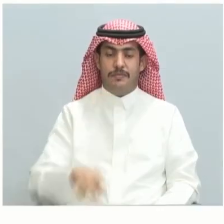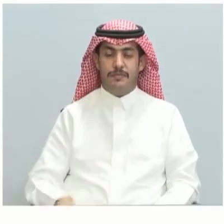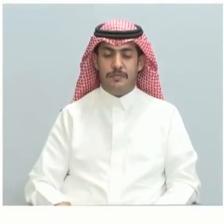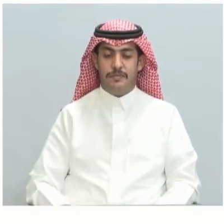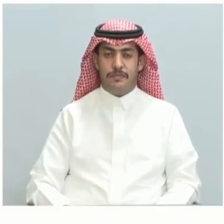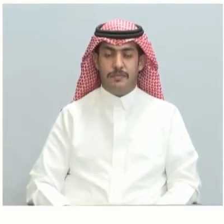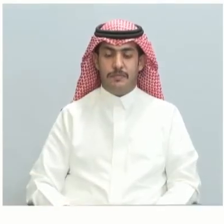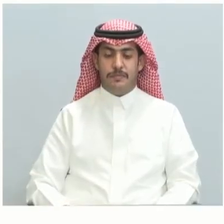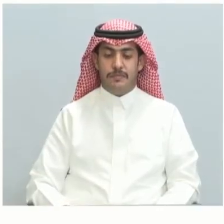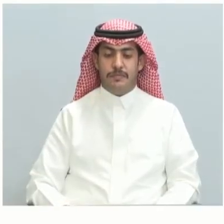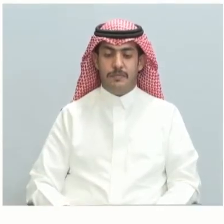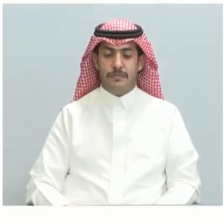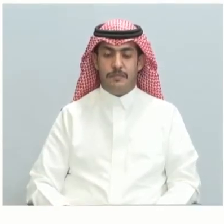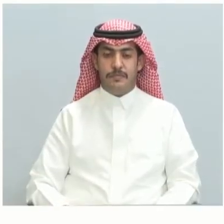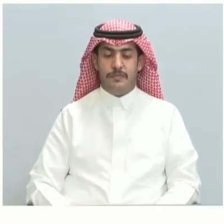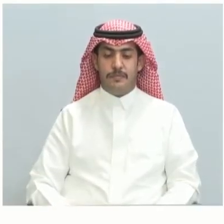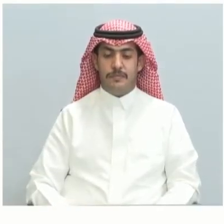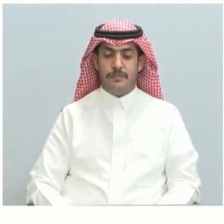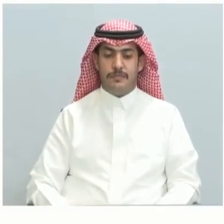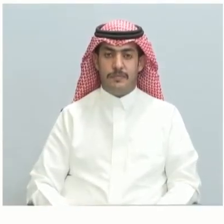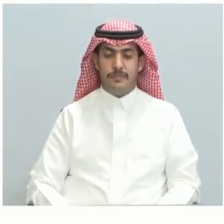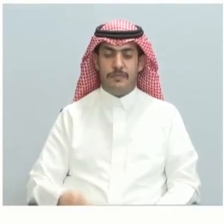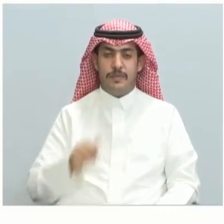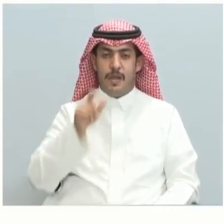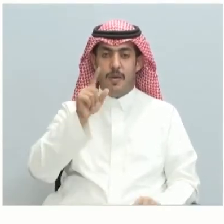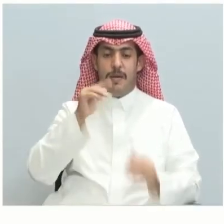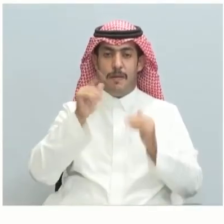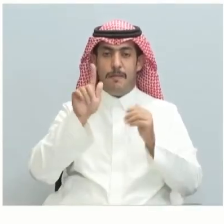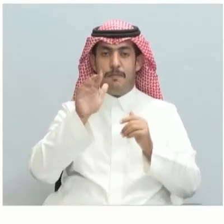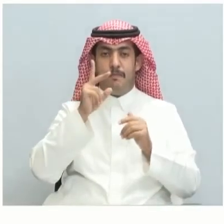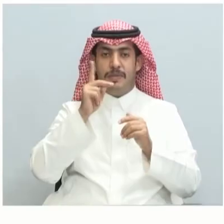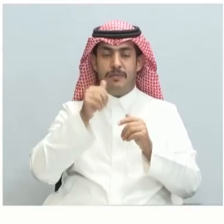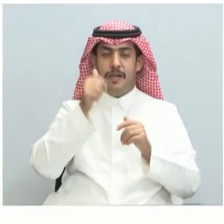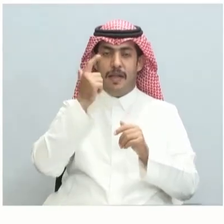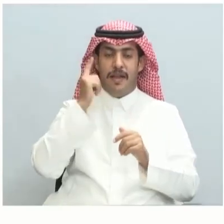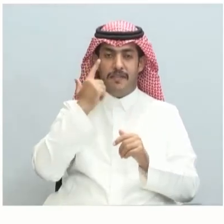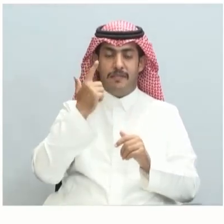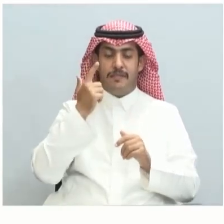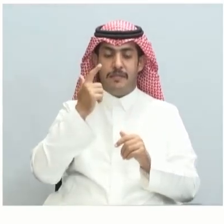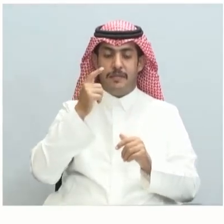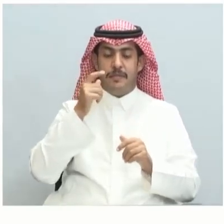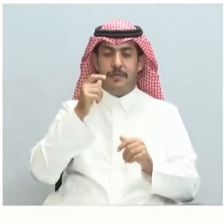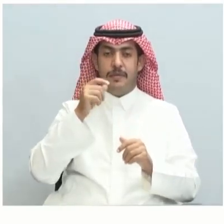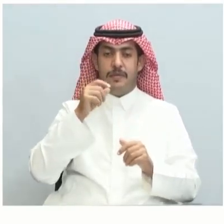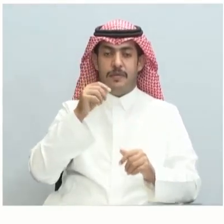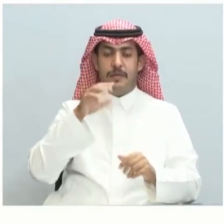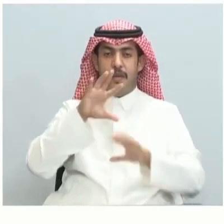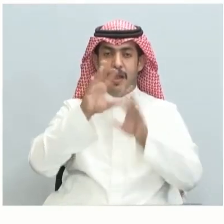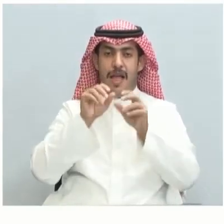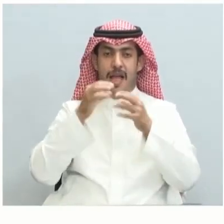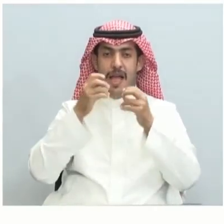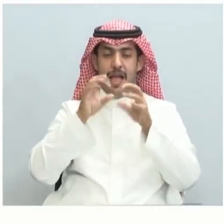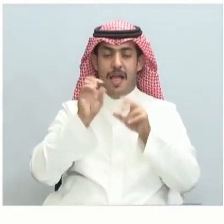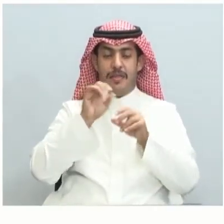الان بارك الله فيكم نبدا بتحديد البسط كيف احدد البسطه اقوم بضرب عدد الكلي